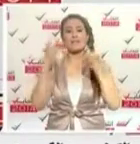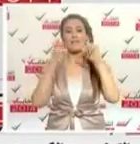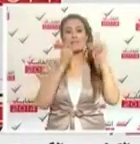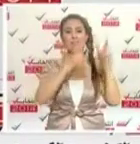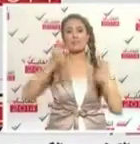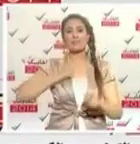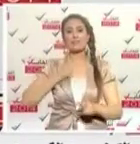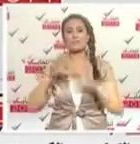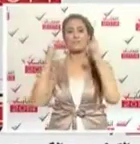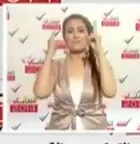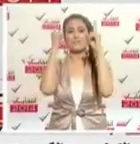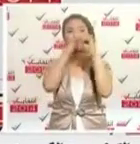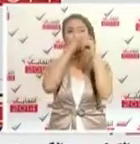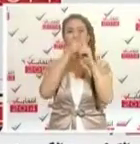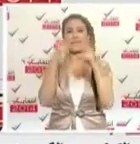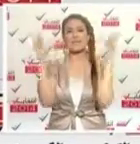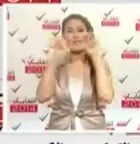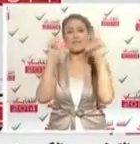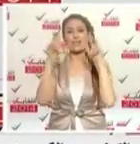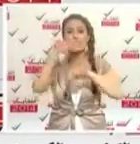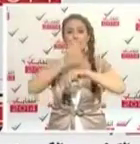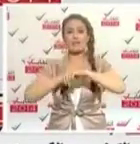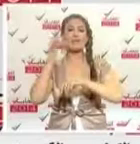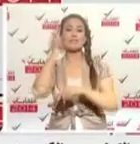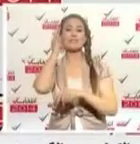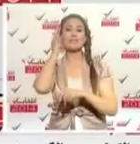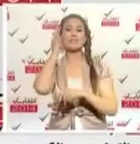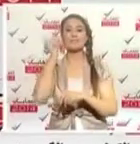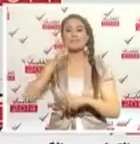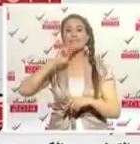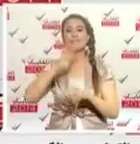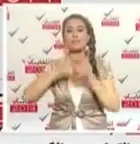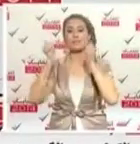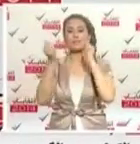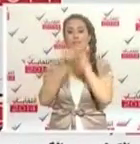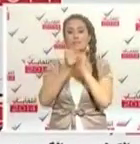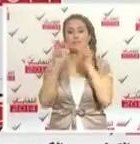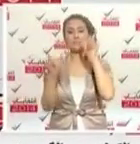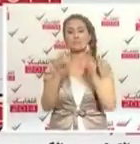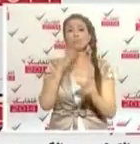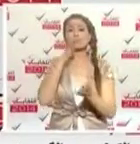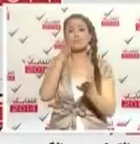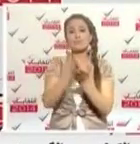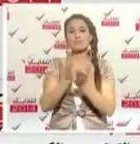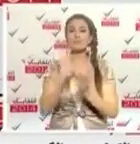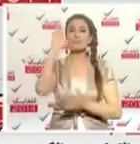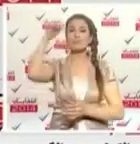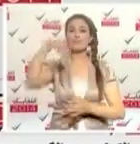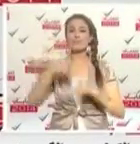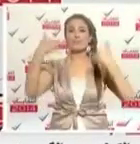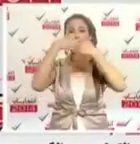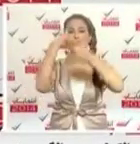الإرهاب، التصدي للتسويق الإعلامي الذي جعل من القصرين باطلا إمارة إسلامية، حشد إرادة سياسية داخل البرلمان وداخل